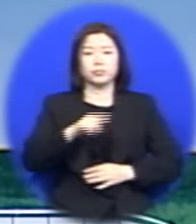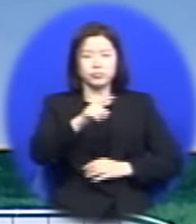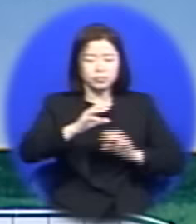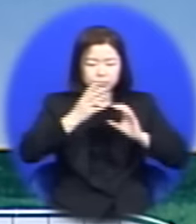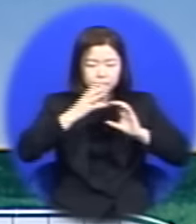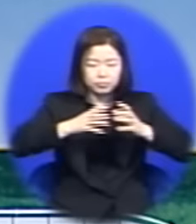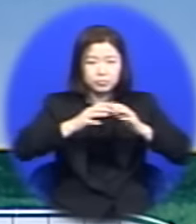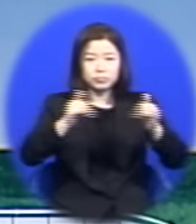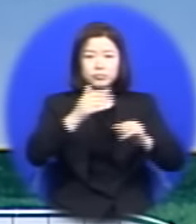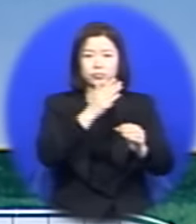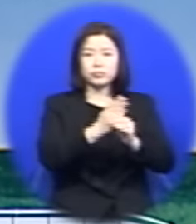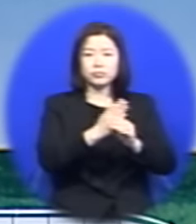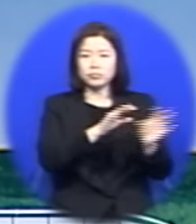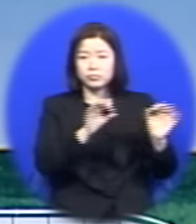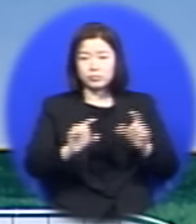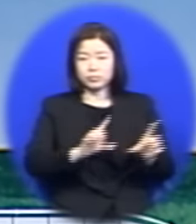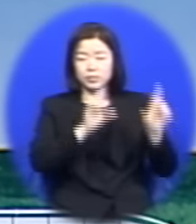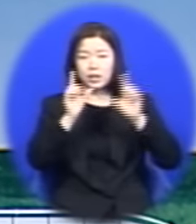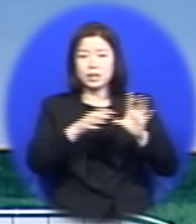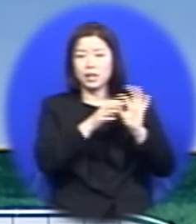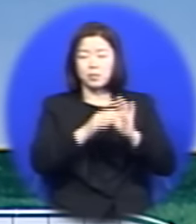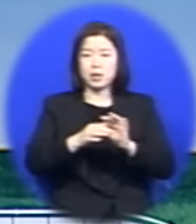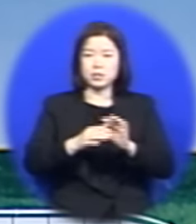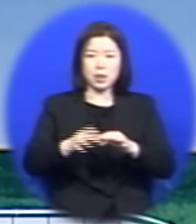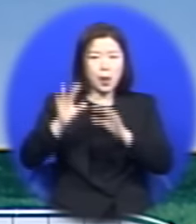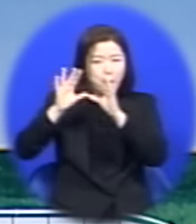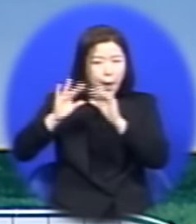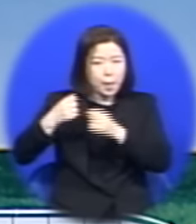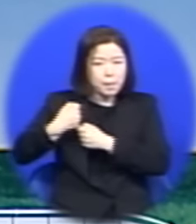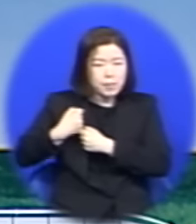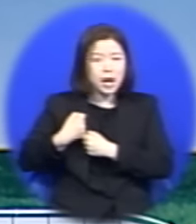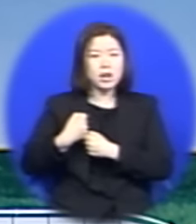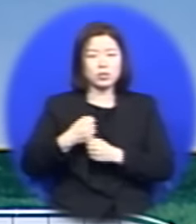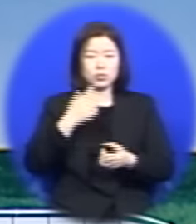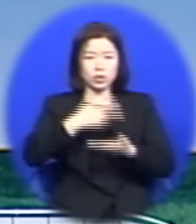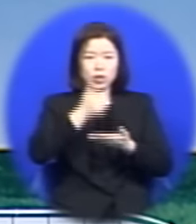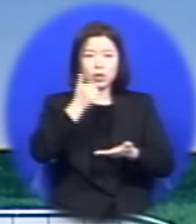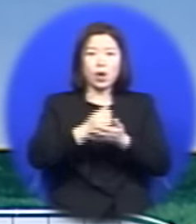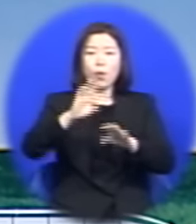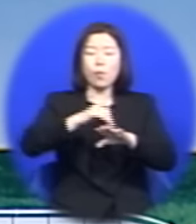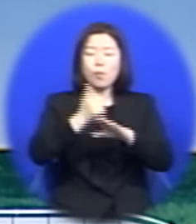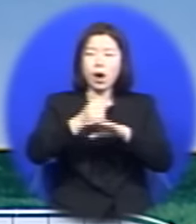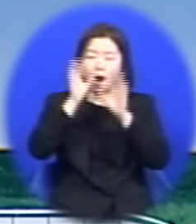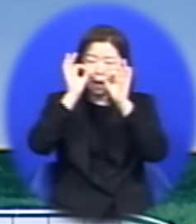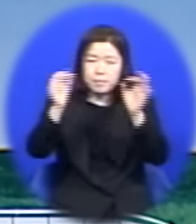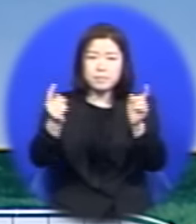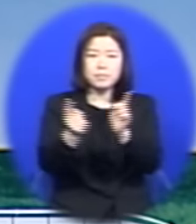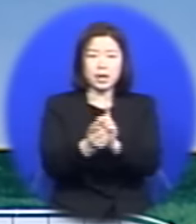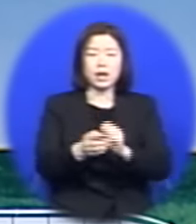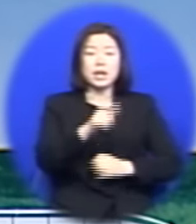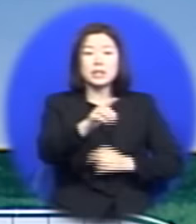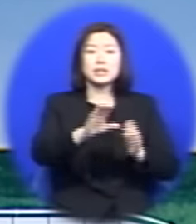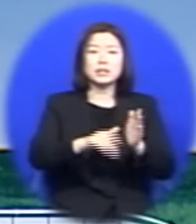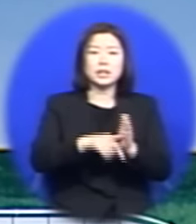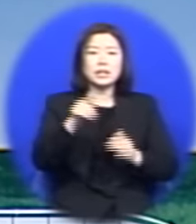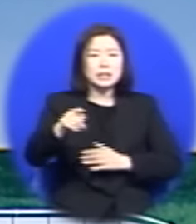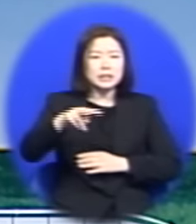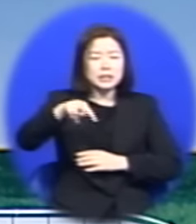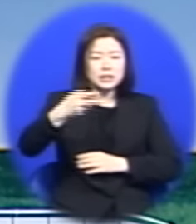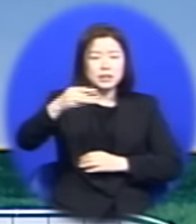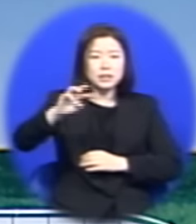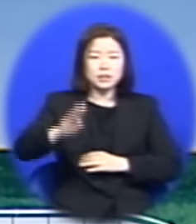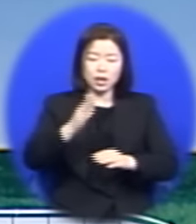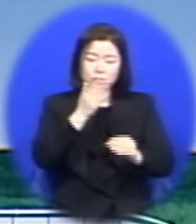중에 거주하면서 만군의 여호와이신 왕을 배웠음이로다 하였더라. 그때 그 서랍 중에 하나가